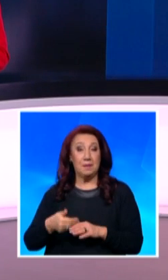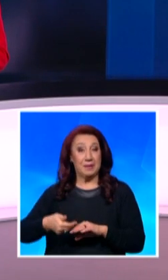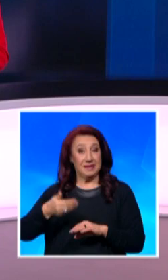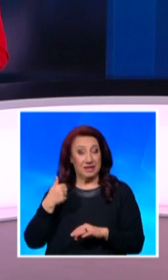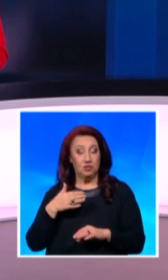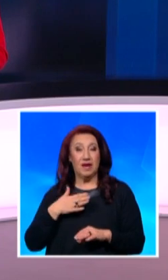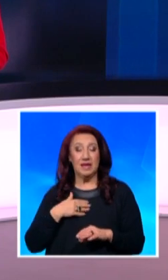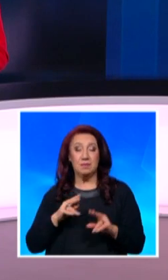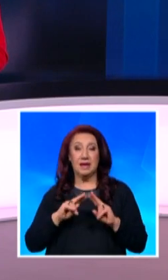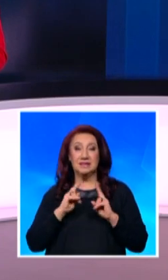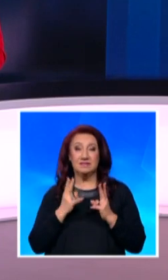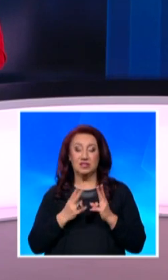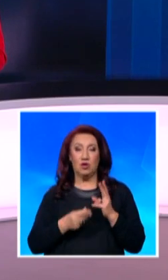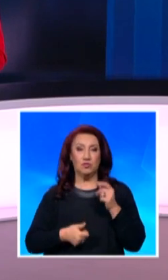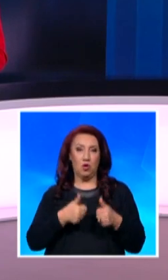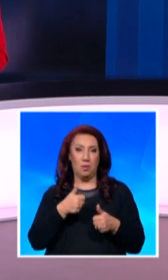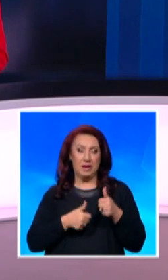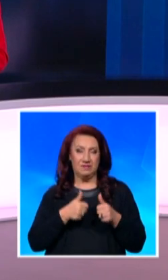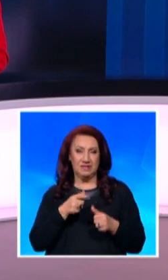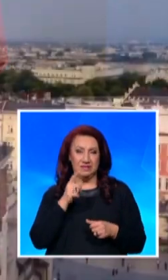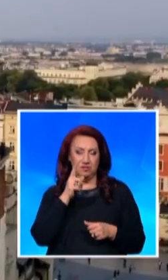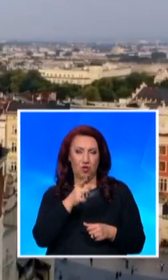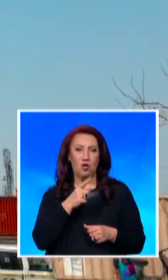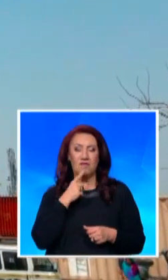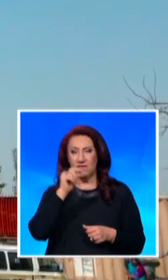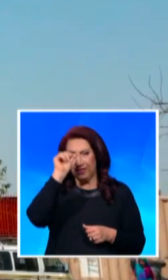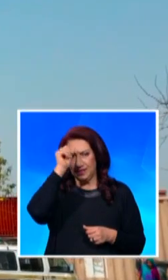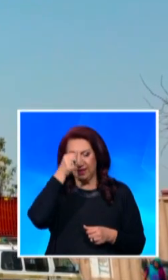Как протича подготовката, провери Калоян Кюркчиев.